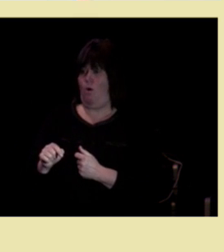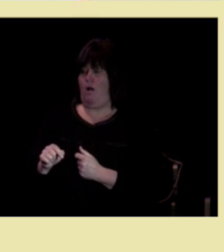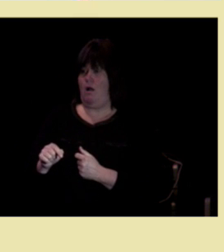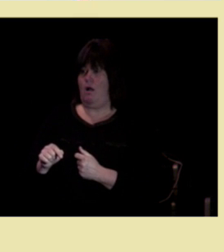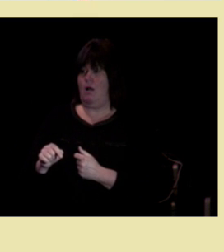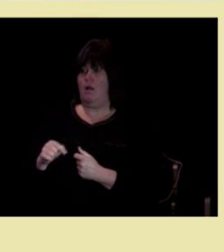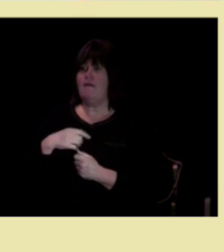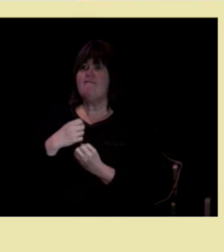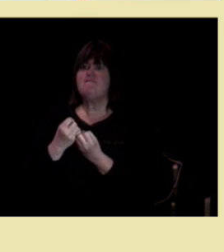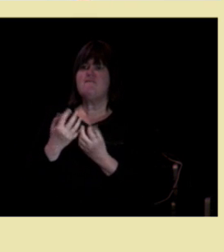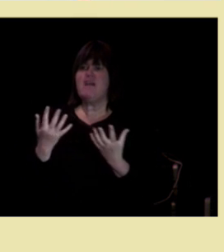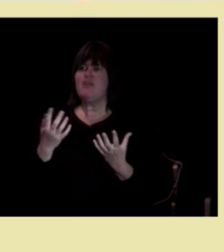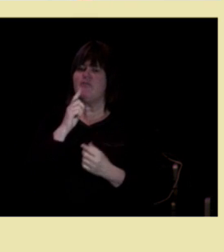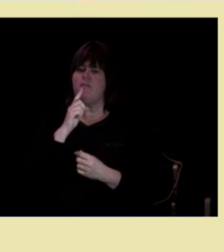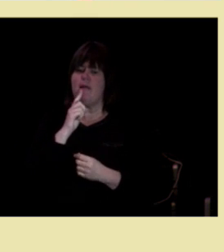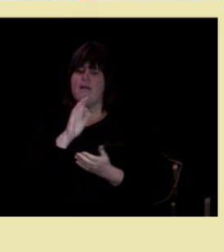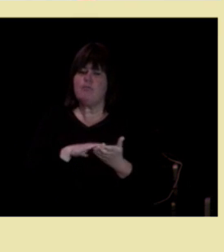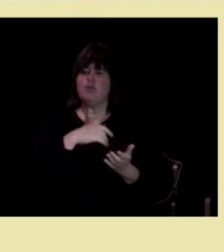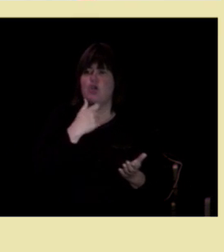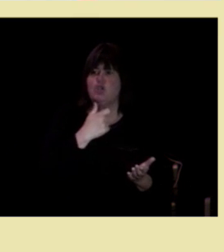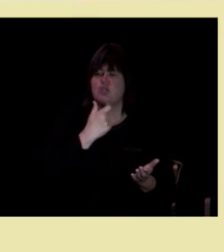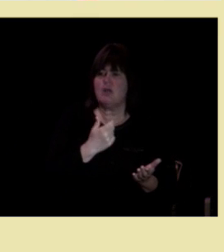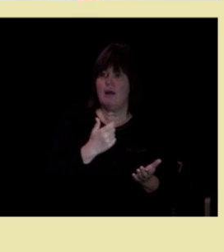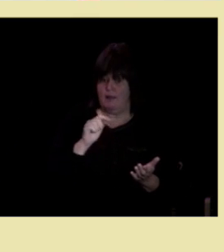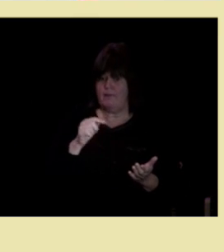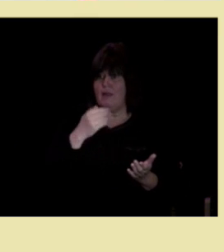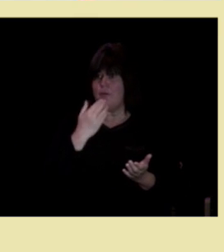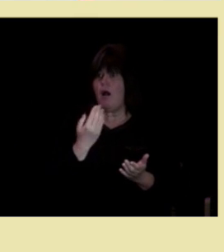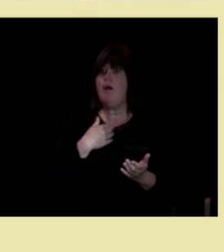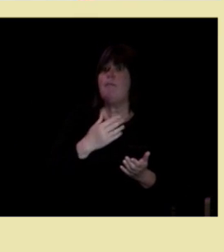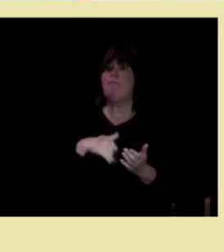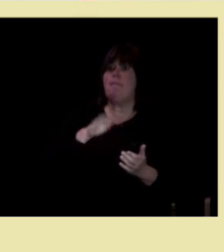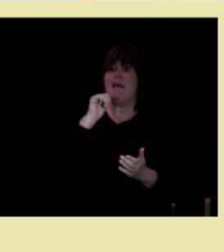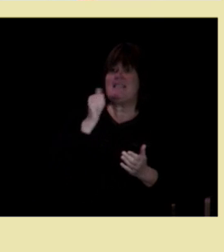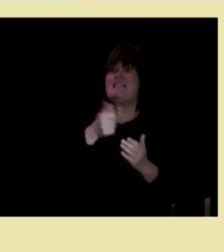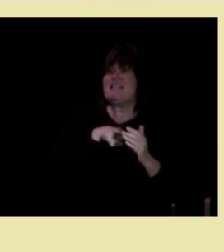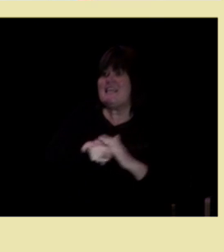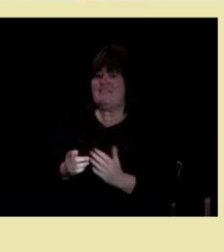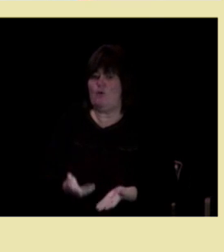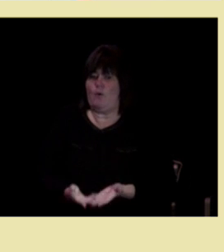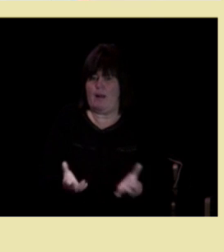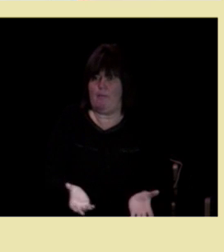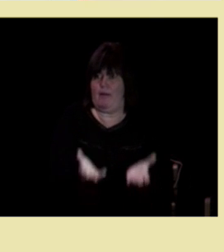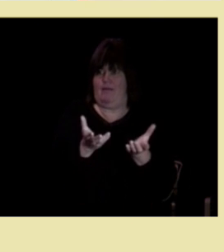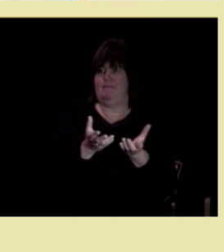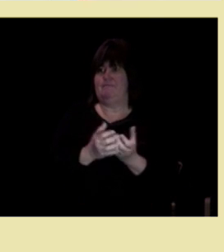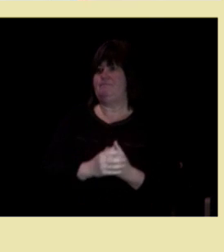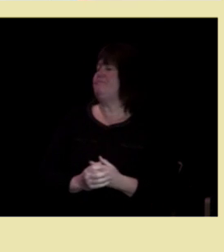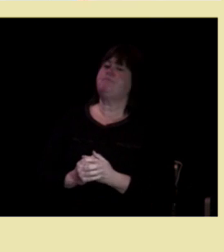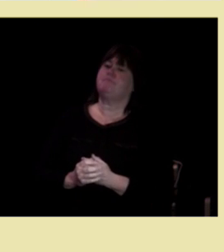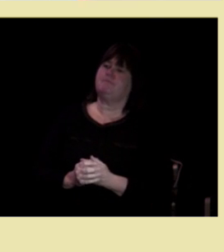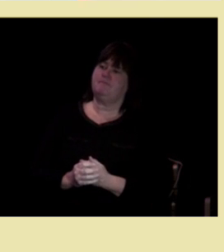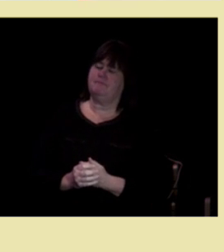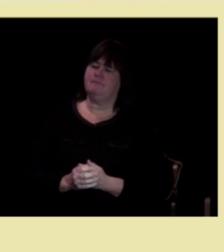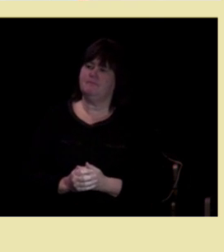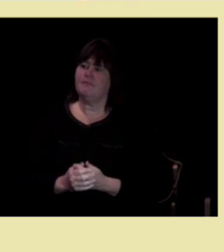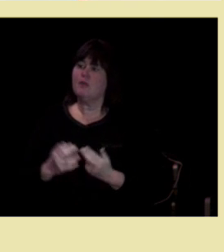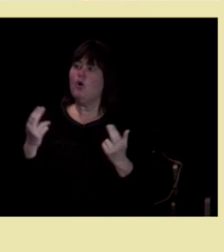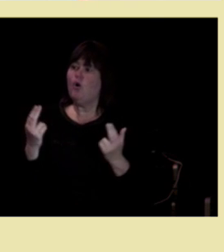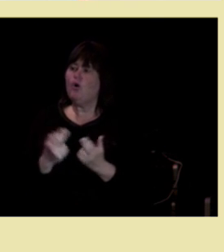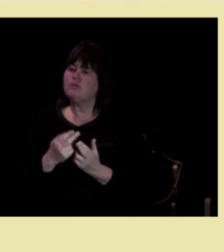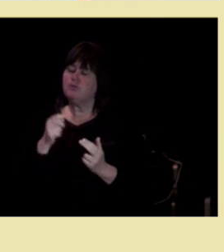flere og flere meldinger på de yngste. Og dette er bra, vi kan komme tidligere inn og hjelpe. Vi har også et langt